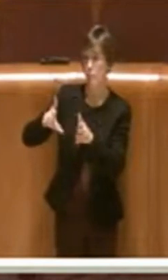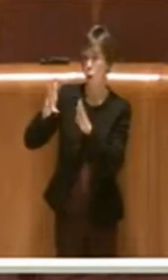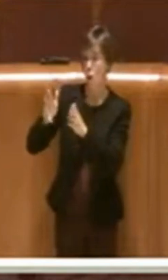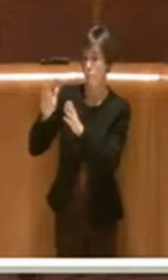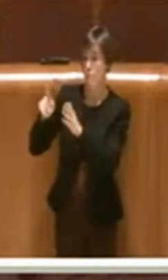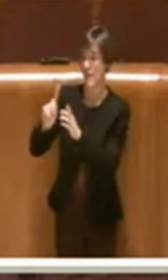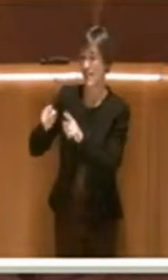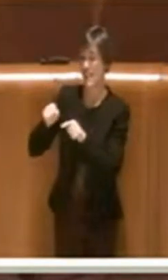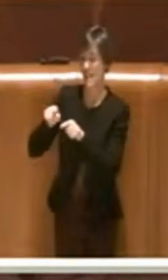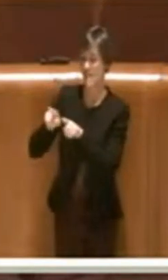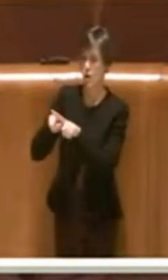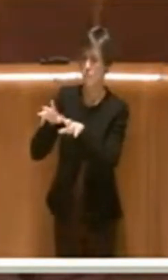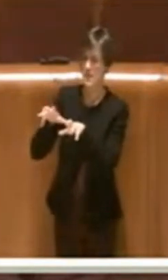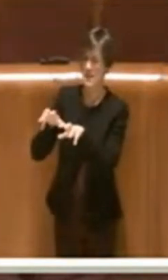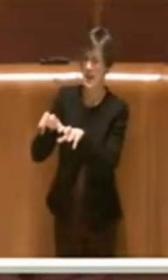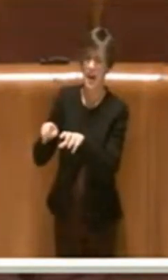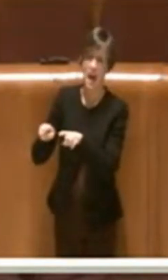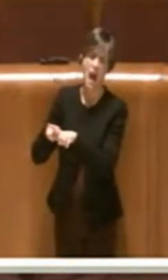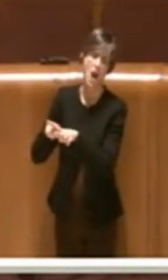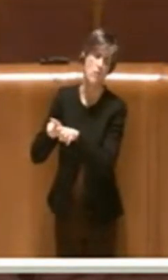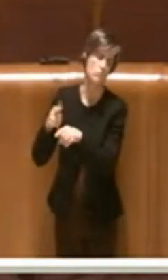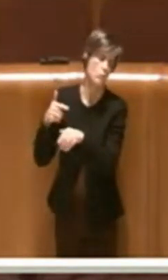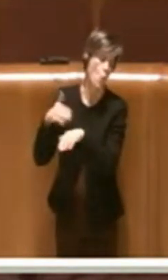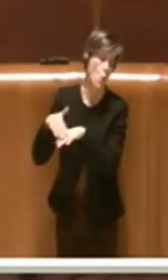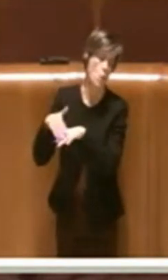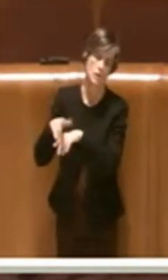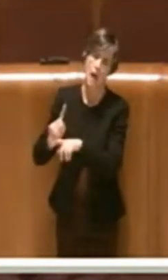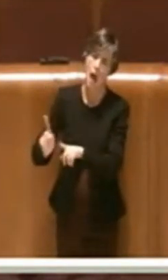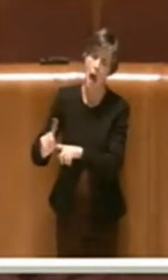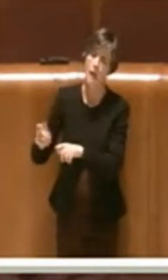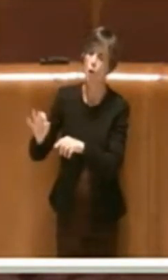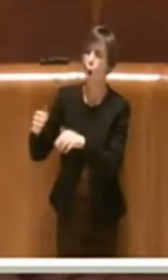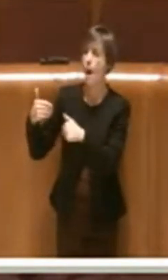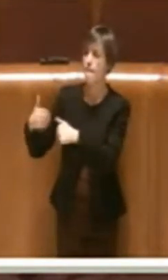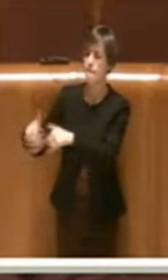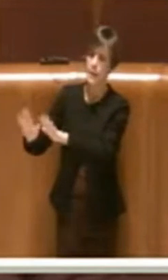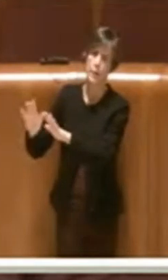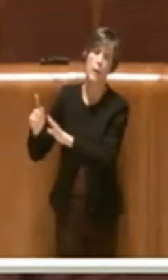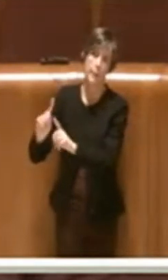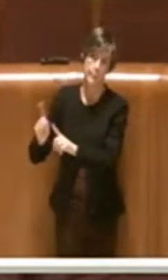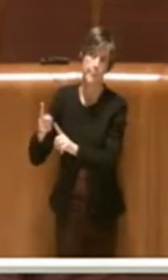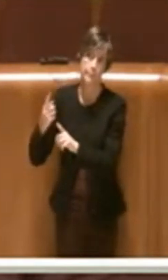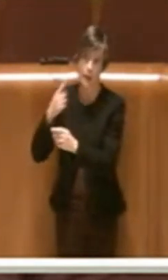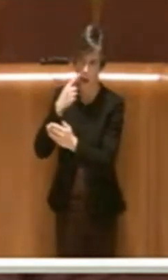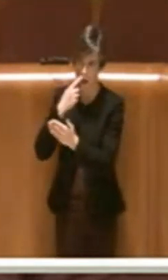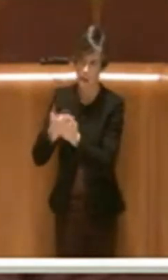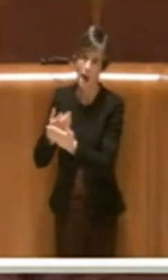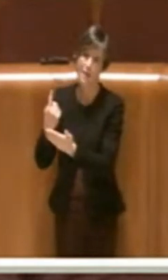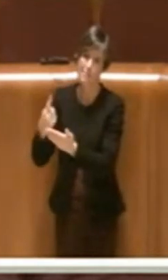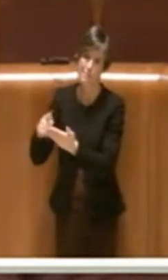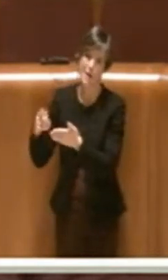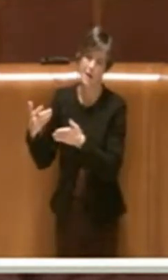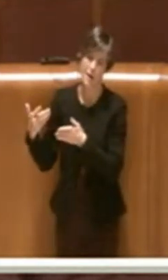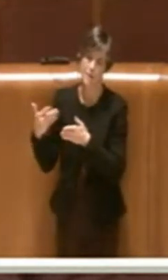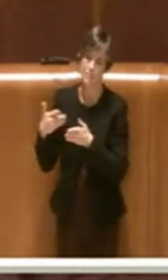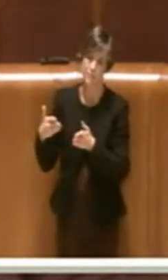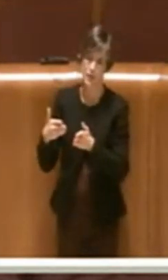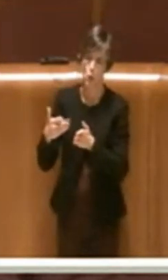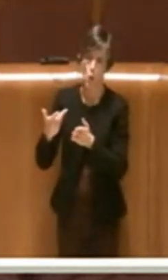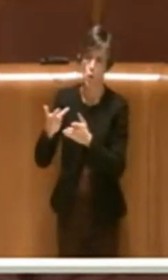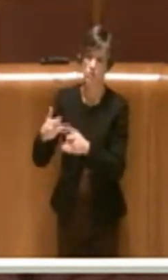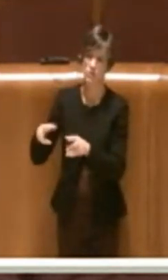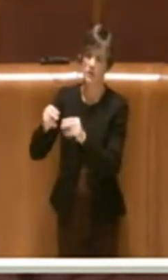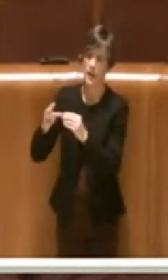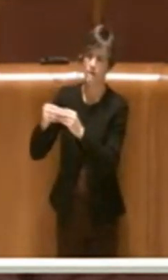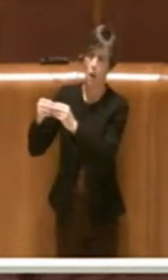di degrado sotto utilizzo e abbandono tali da essere diciamo adatti ad un percorso di valorizzazione e